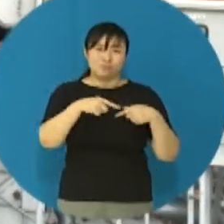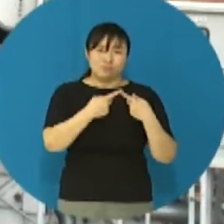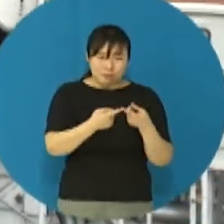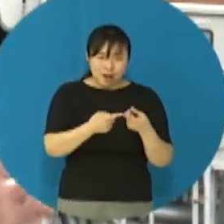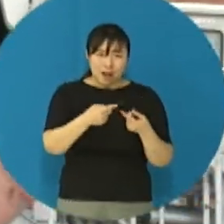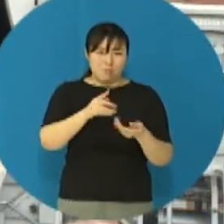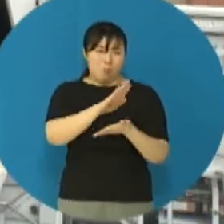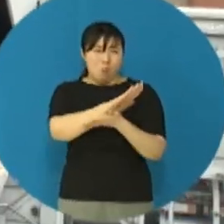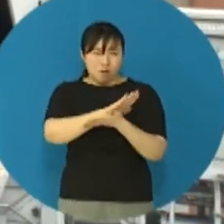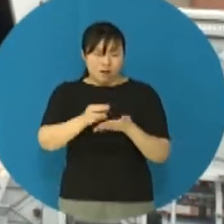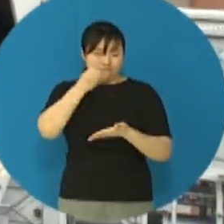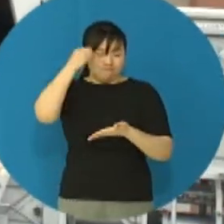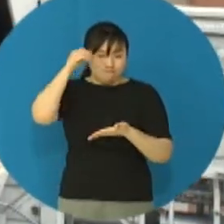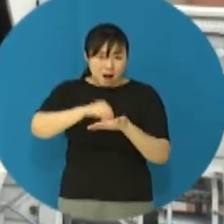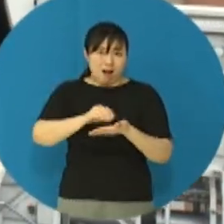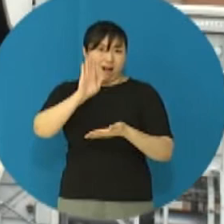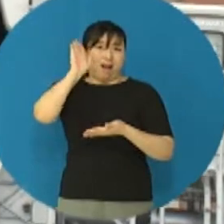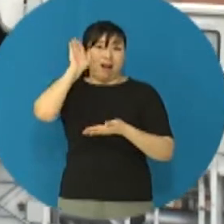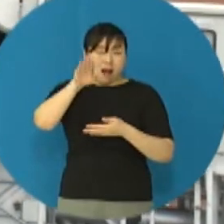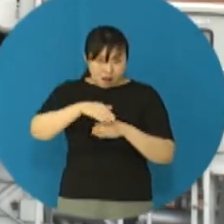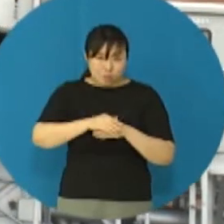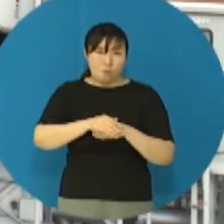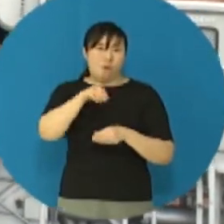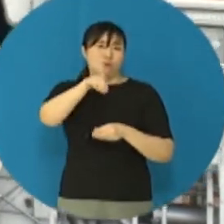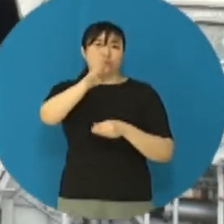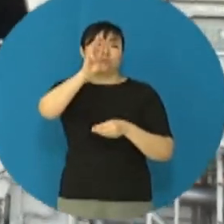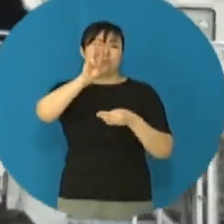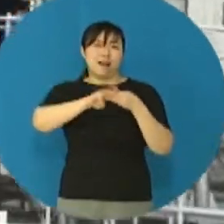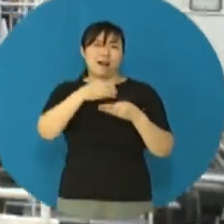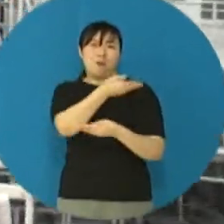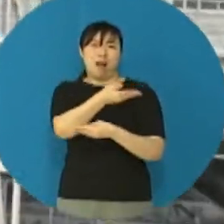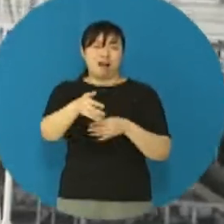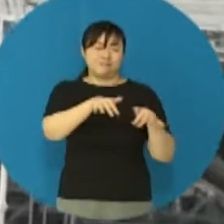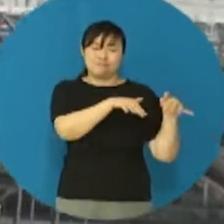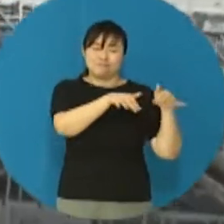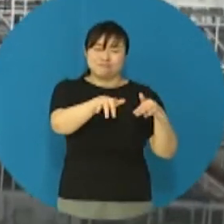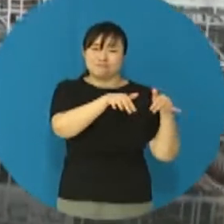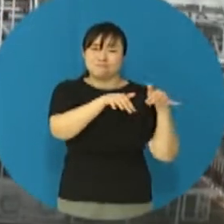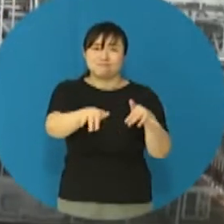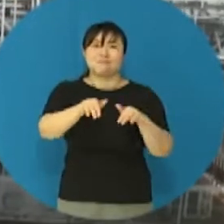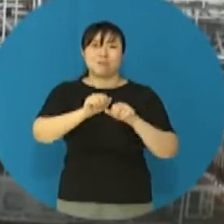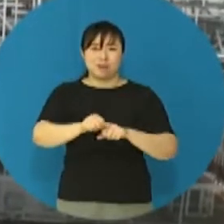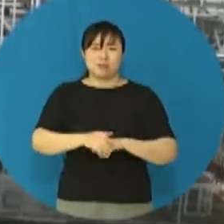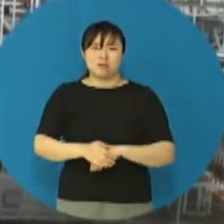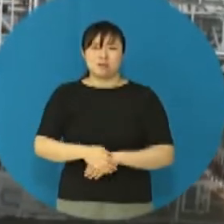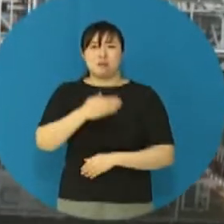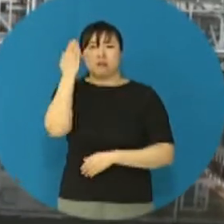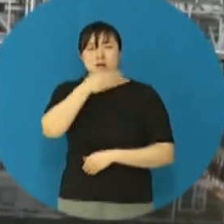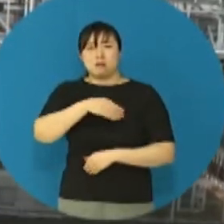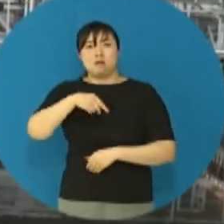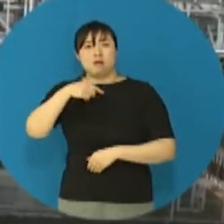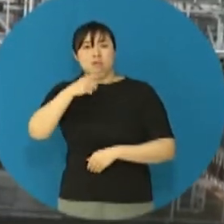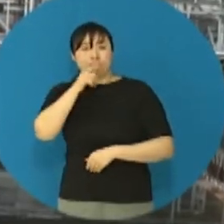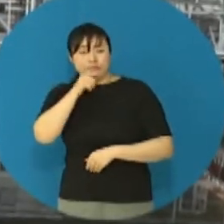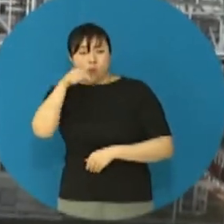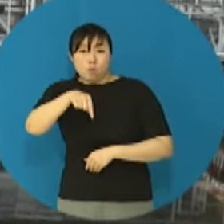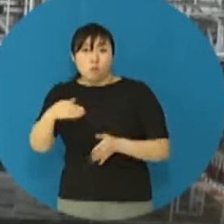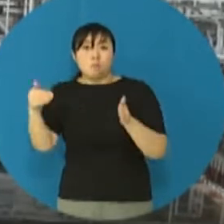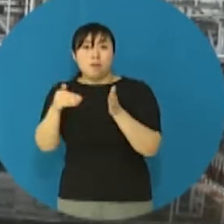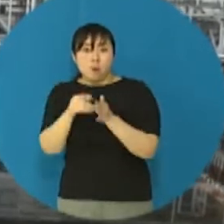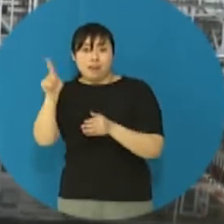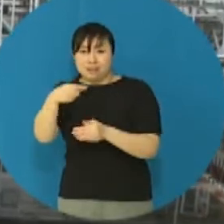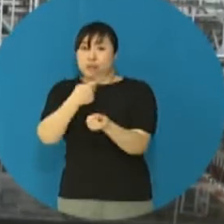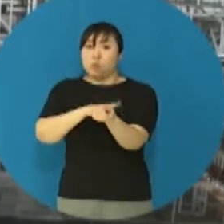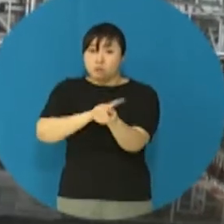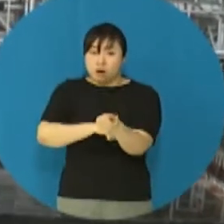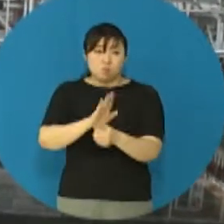安全性を担保した上で隅田川に放流しています。 じゃあここまでは自然の力で、はい、きれいにして、